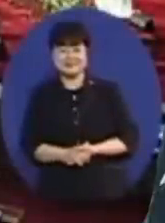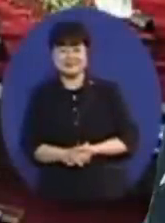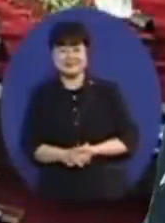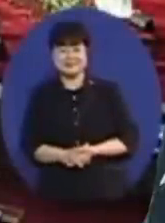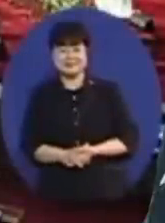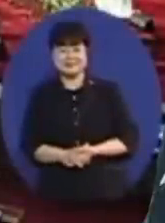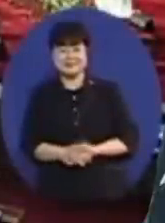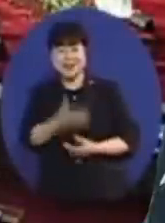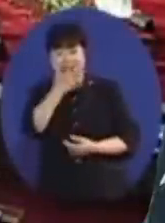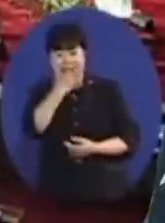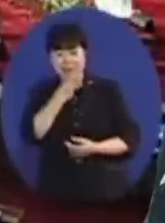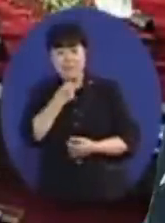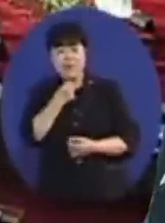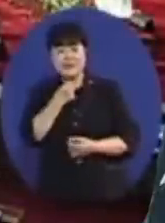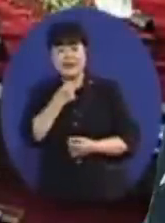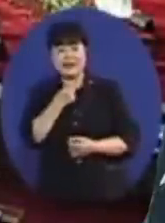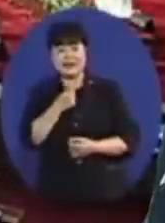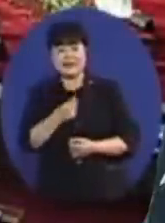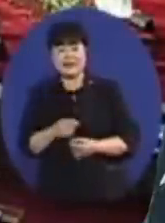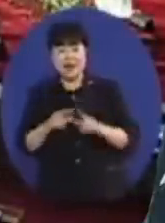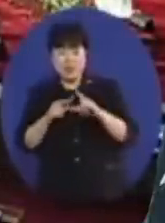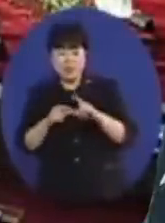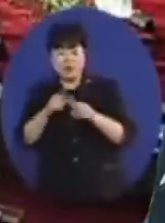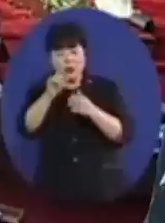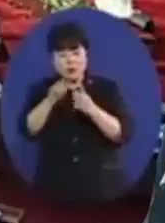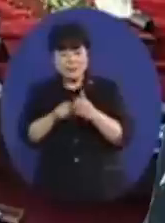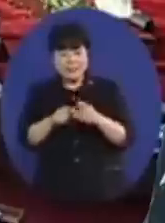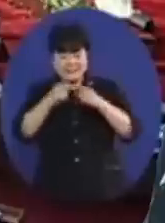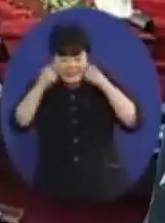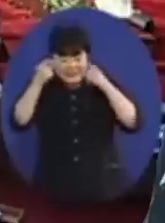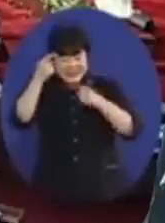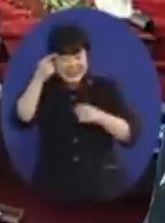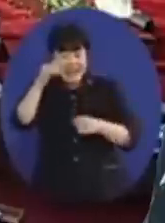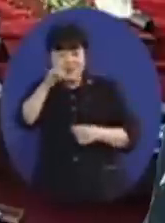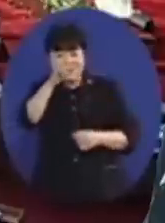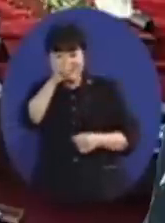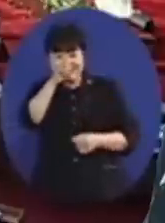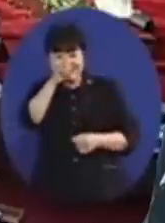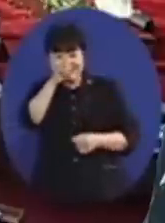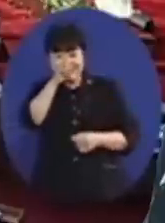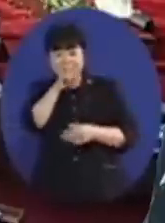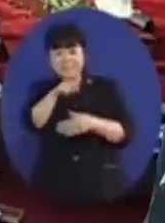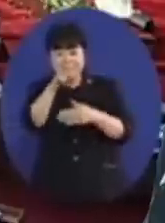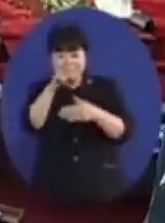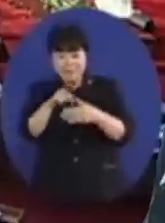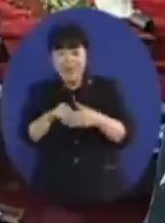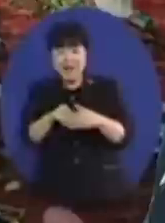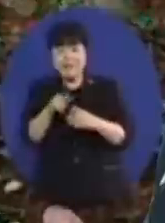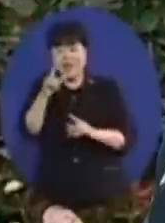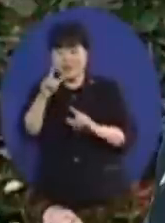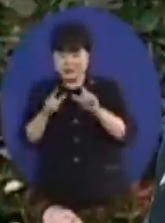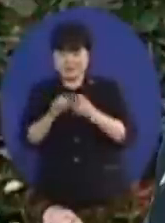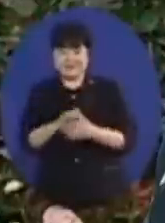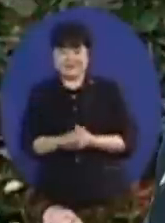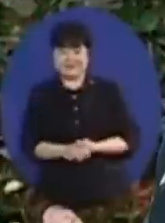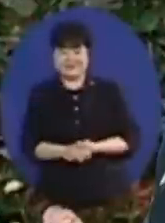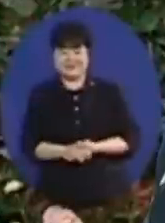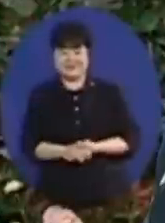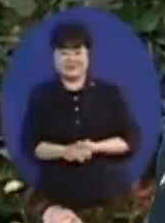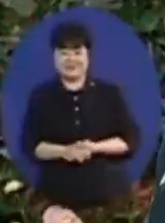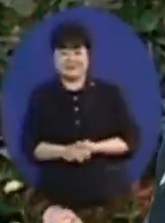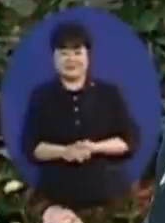쉰들러 박사는 행복이란 그의 대부분의 시간을 즐거운 생각을 하고 있는 마음을 상태라고 말했습니다